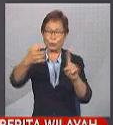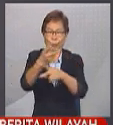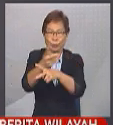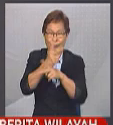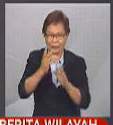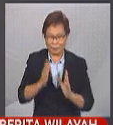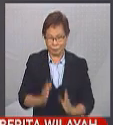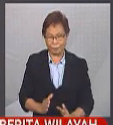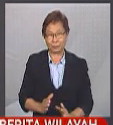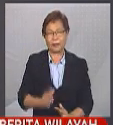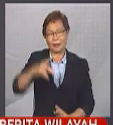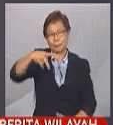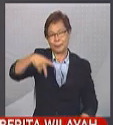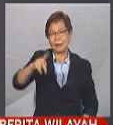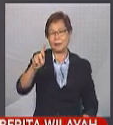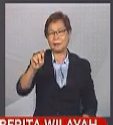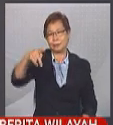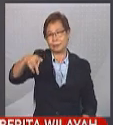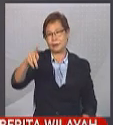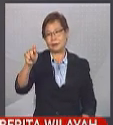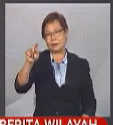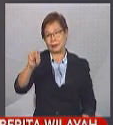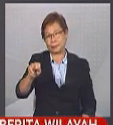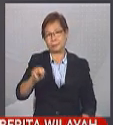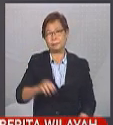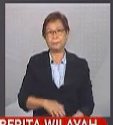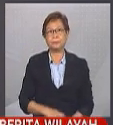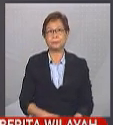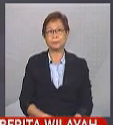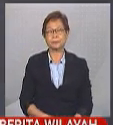peminjam ptptn Hai exe